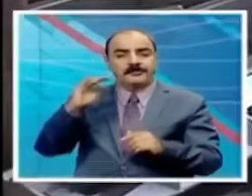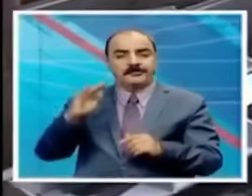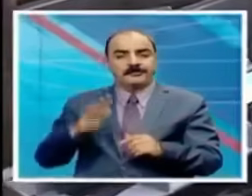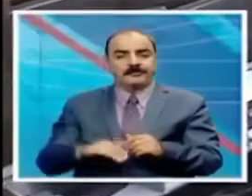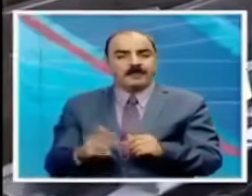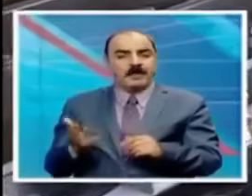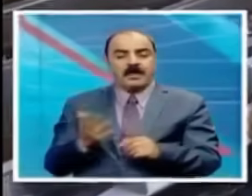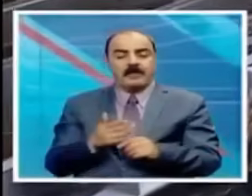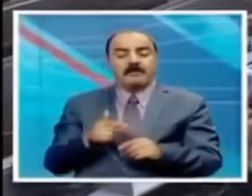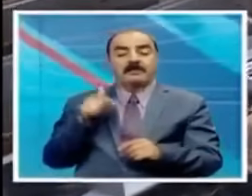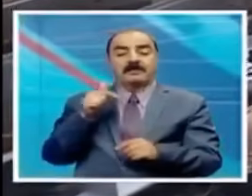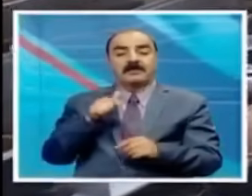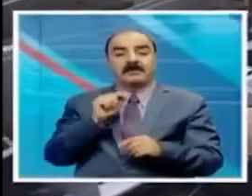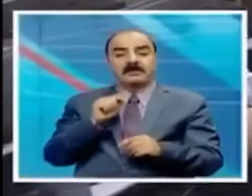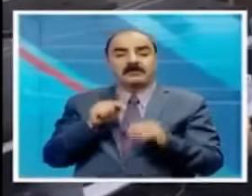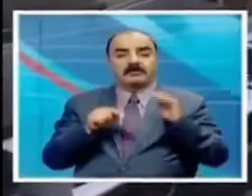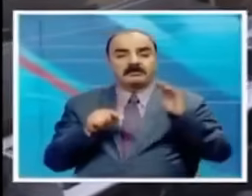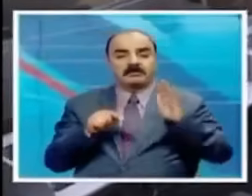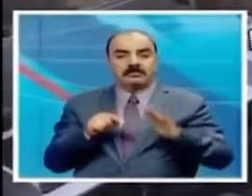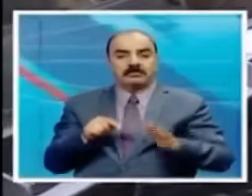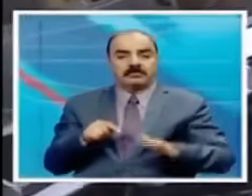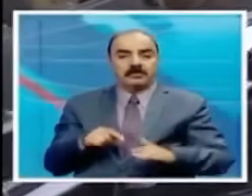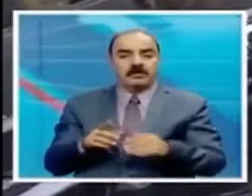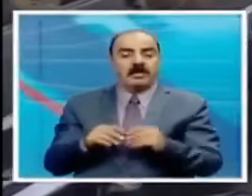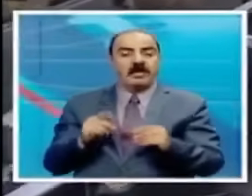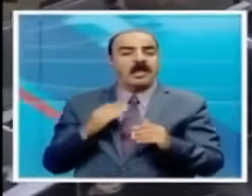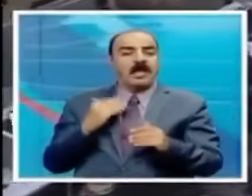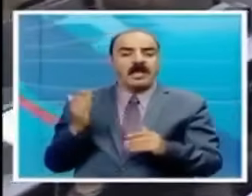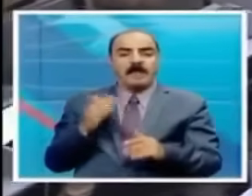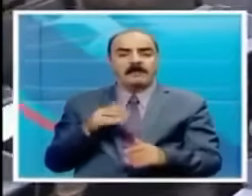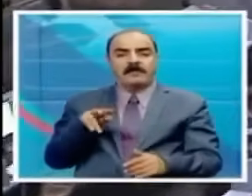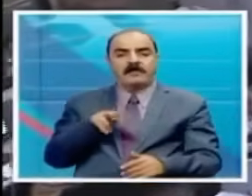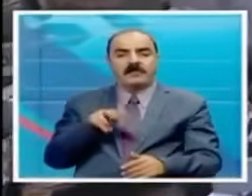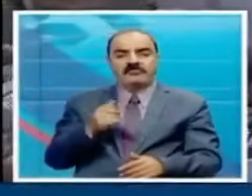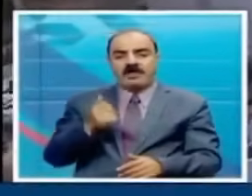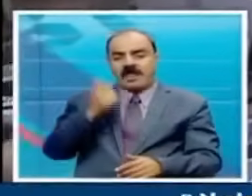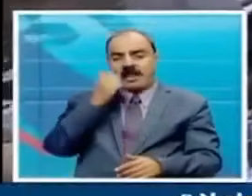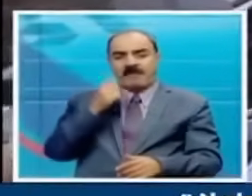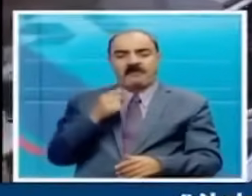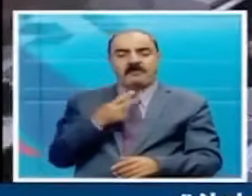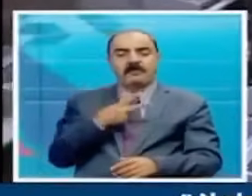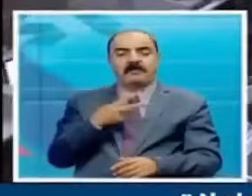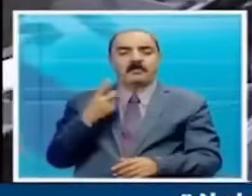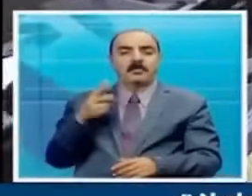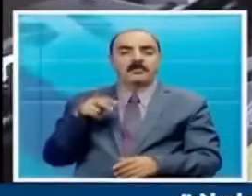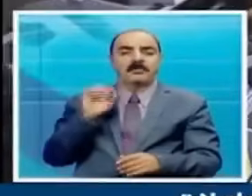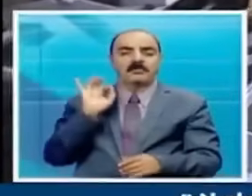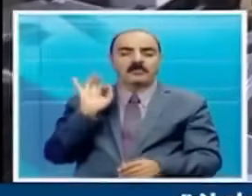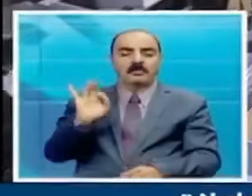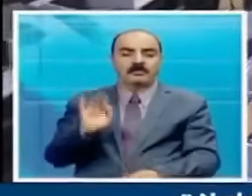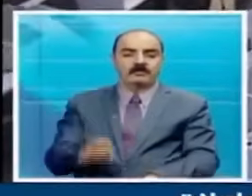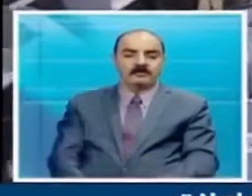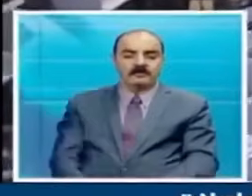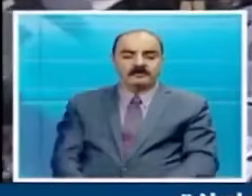للبورصة EGX30 ليصل إلى 6.8% لتراجع إلى مستوى